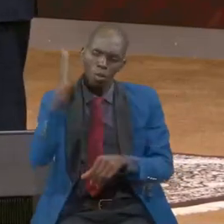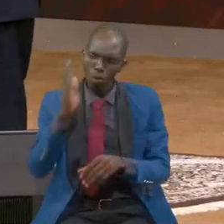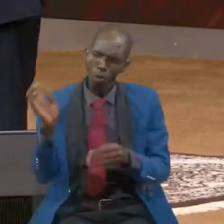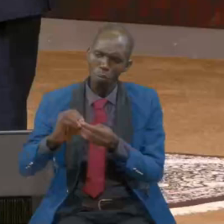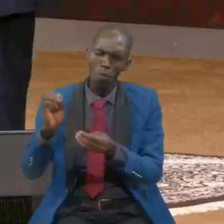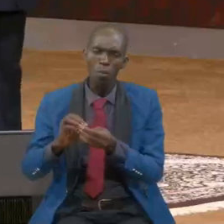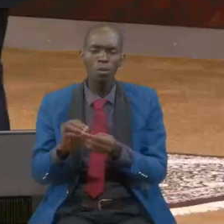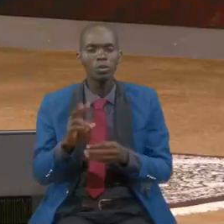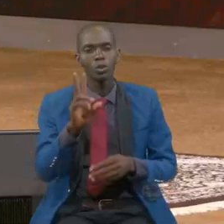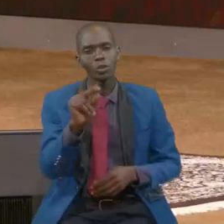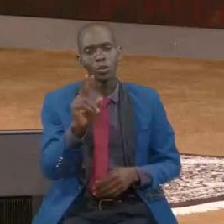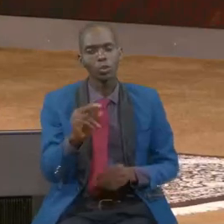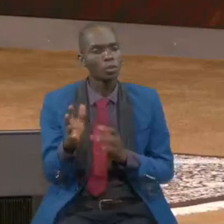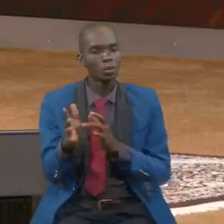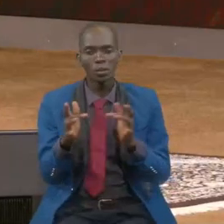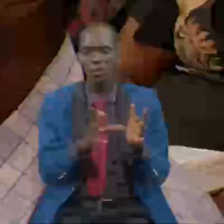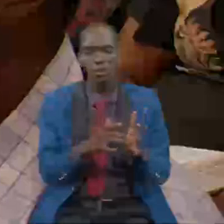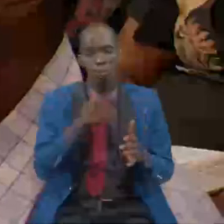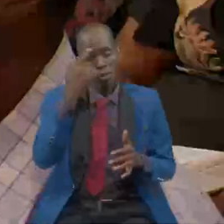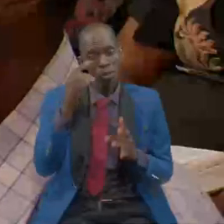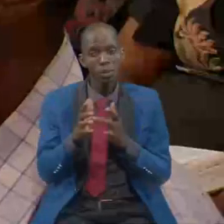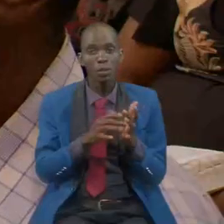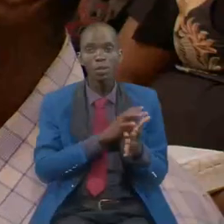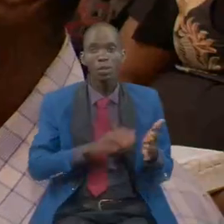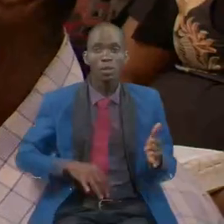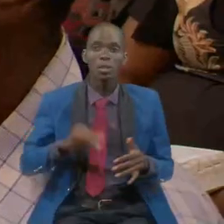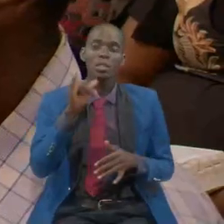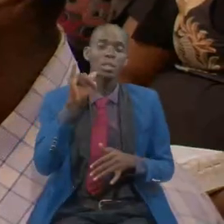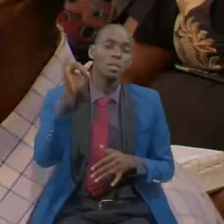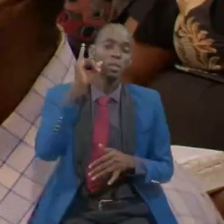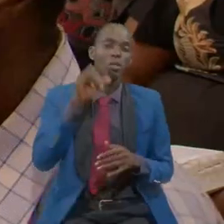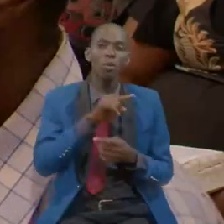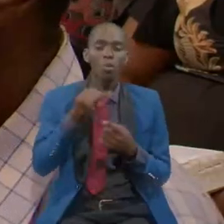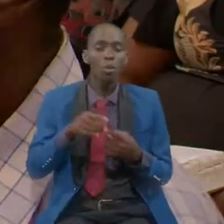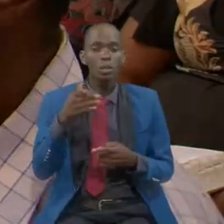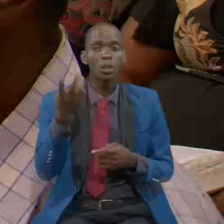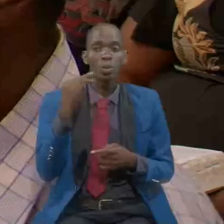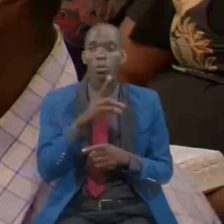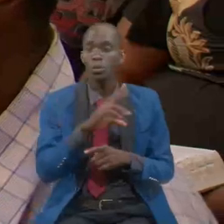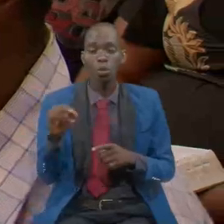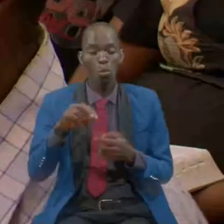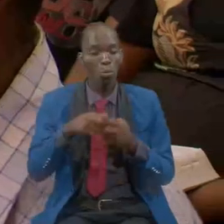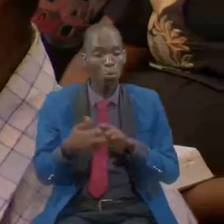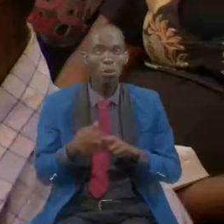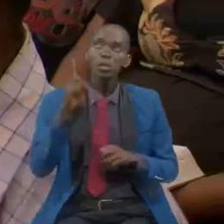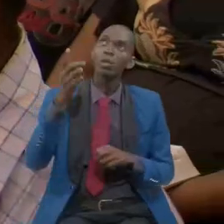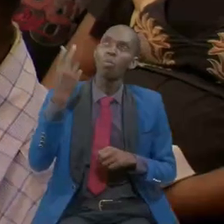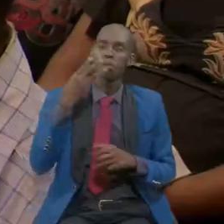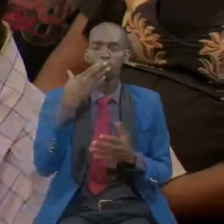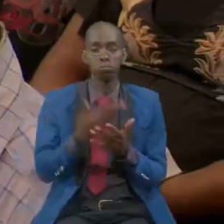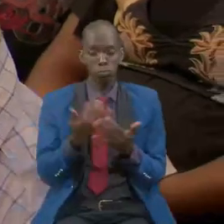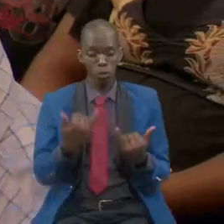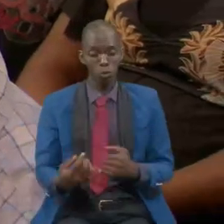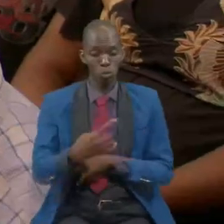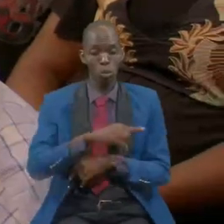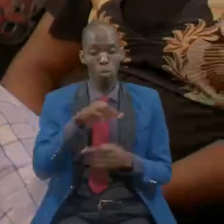ah vraiment tu as bien fait et faut couper une autre oreille non jésuschist hier lorsqu'il n' avait pas de problème il était bon